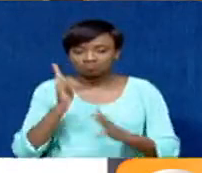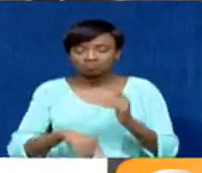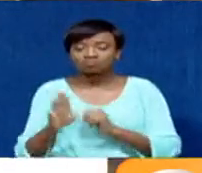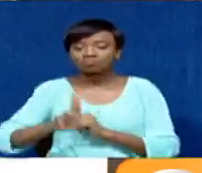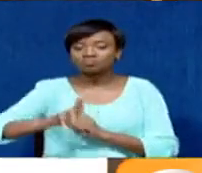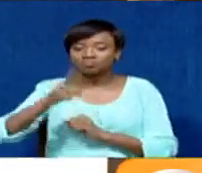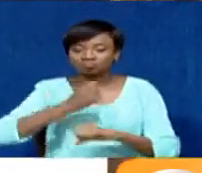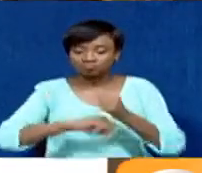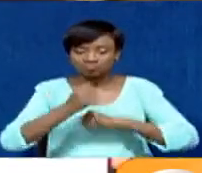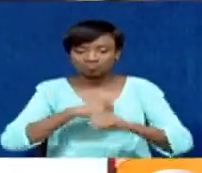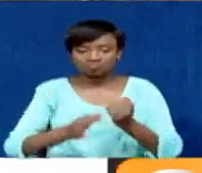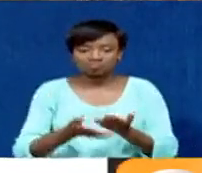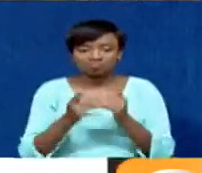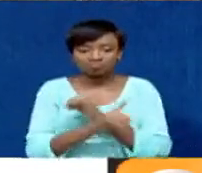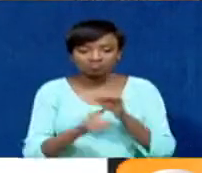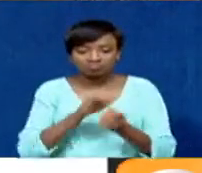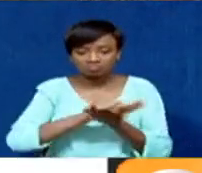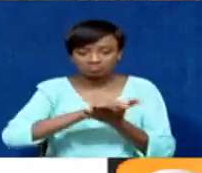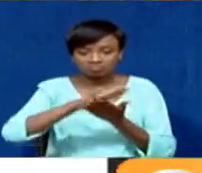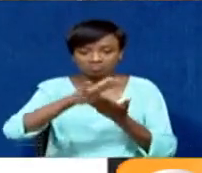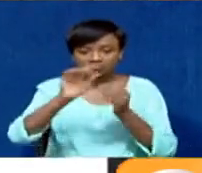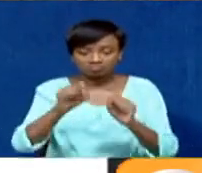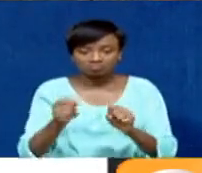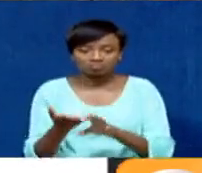ya rais italainisha mambo na kuwawezesha